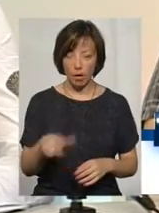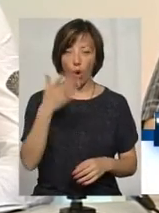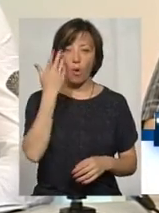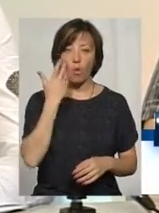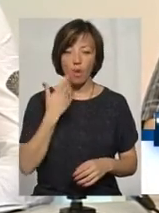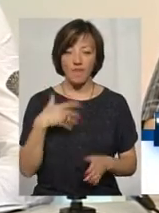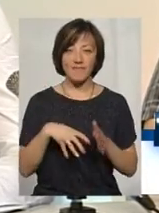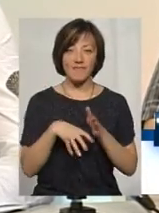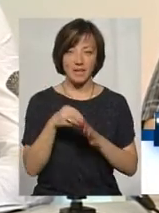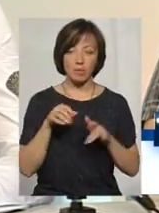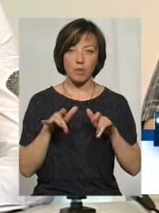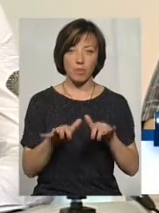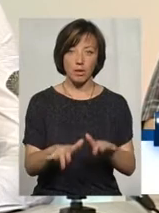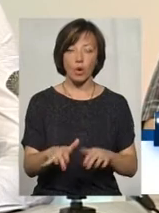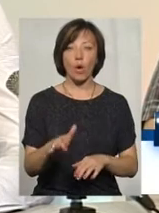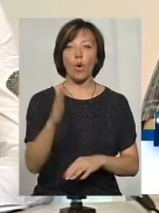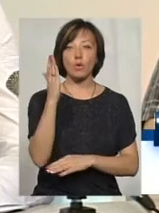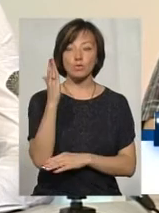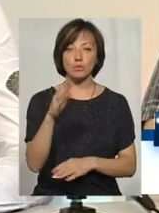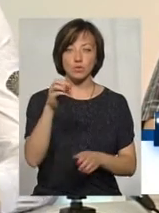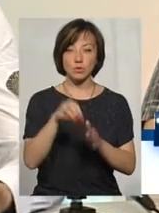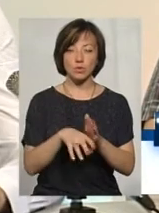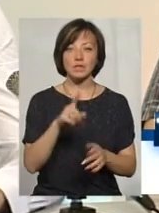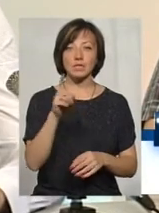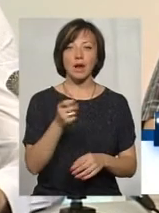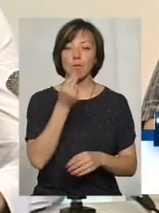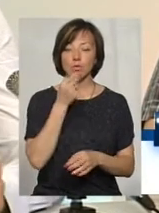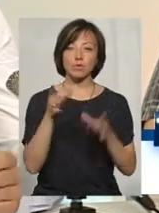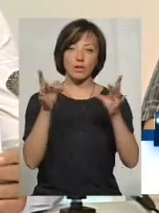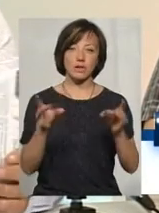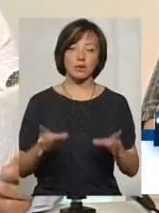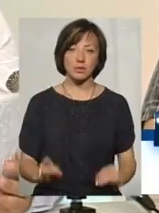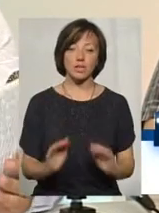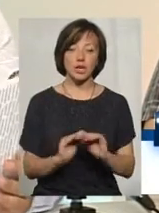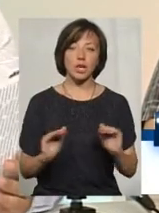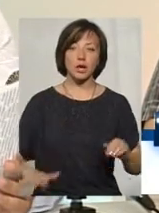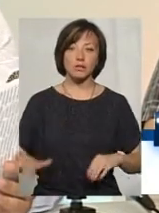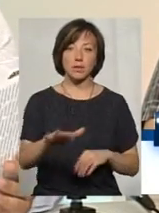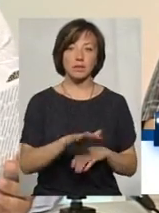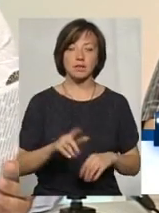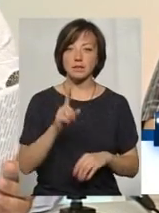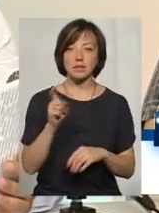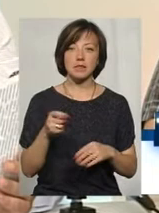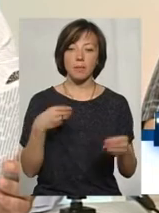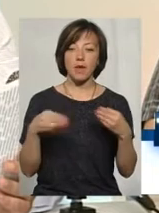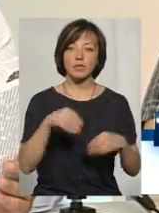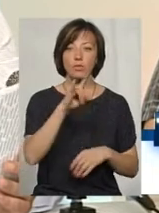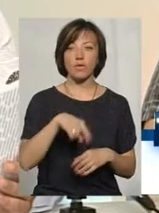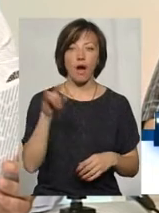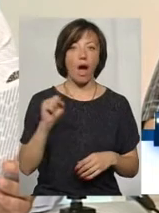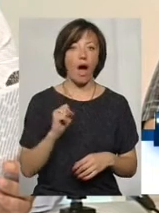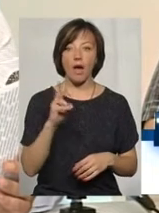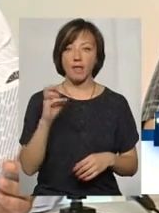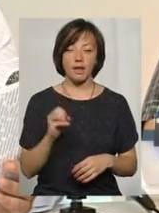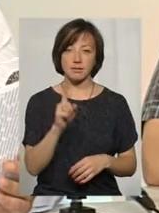час виборчої кампанії голосують за продуктові набори, за дитячі майданчики, за пластикові вікна,